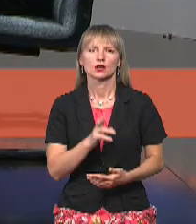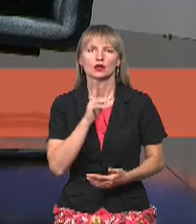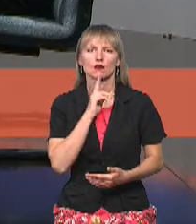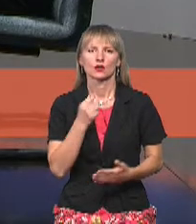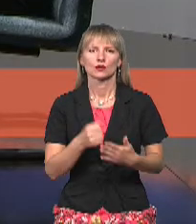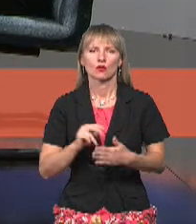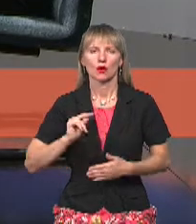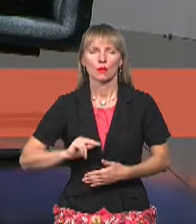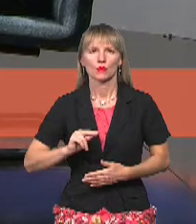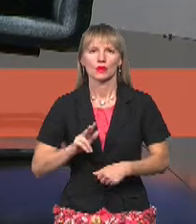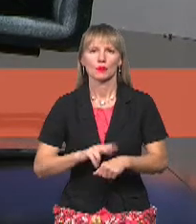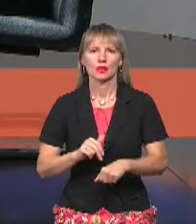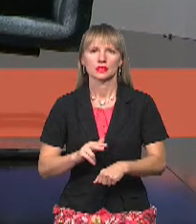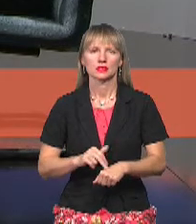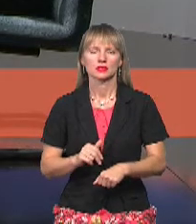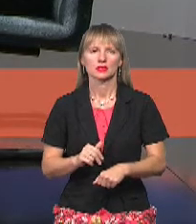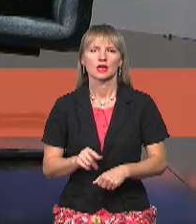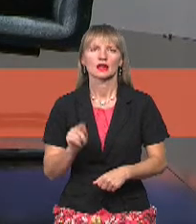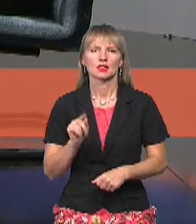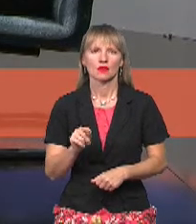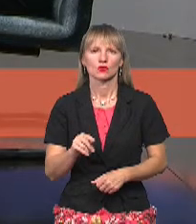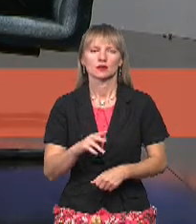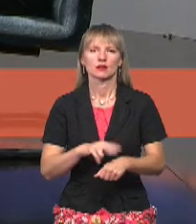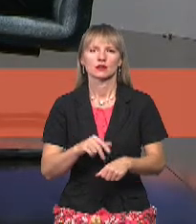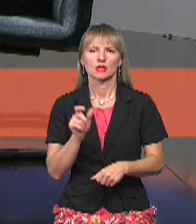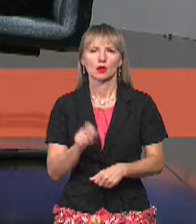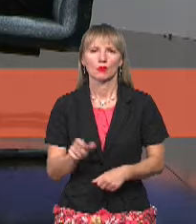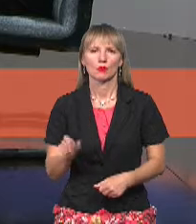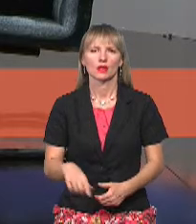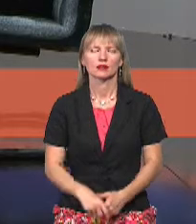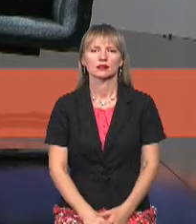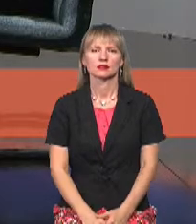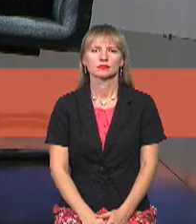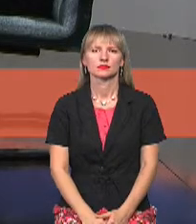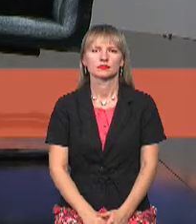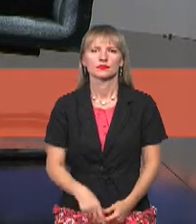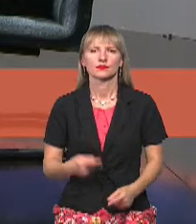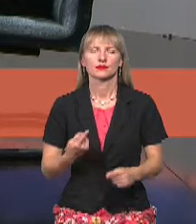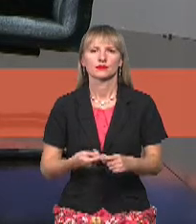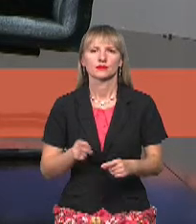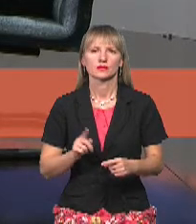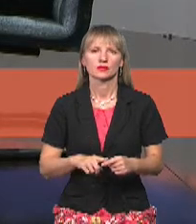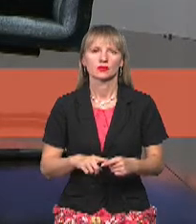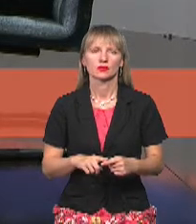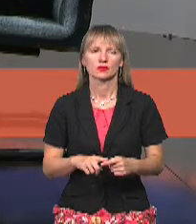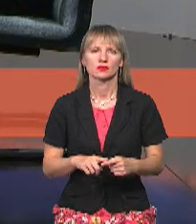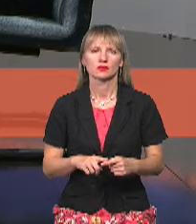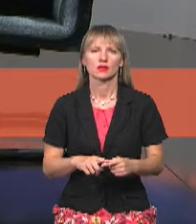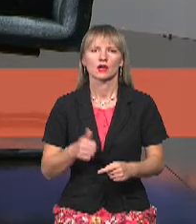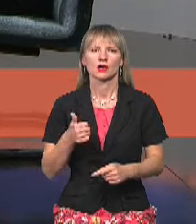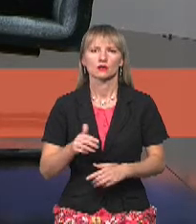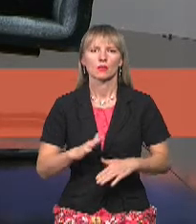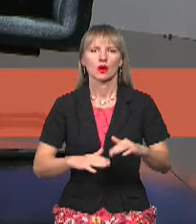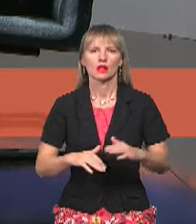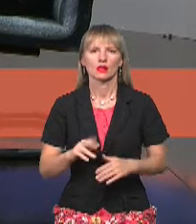зауваження до роботи поліції, того ж поліцейського офіцера громади. Це хороша